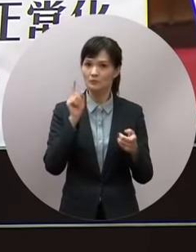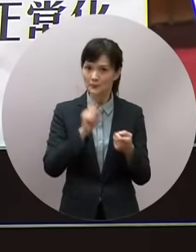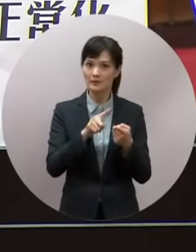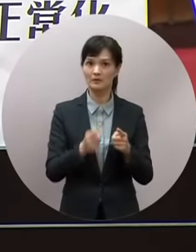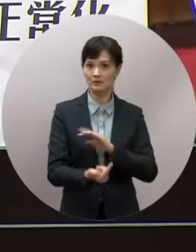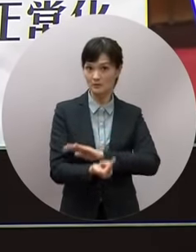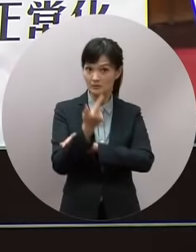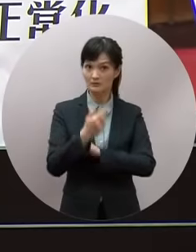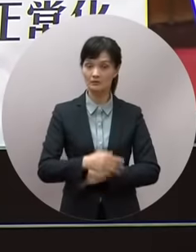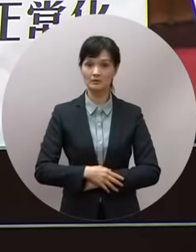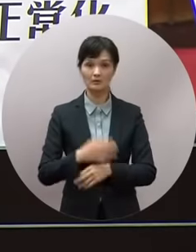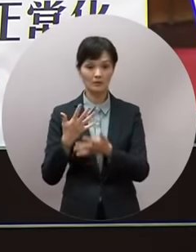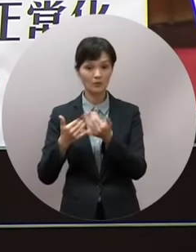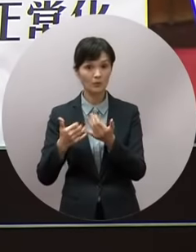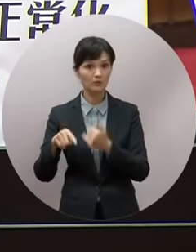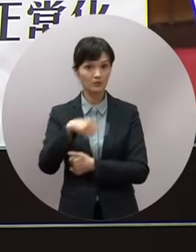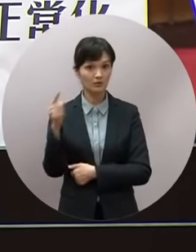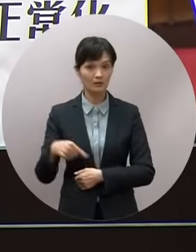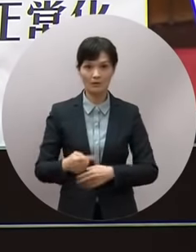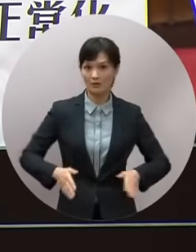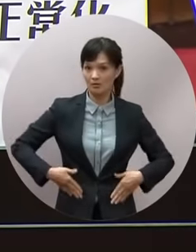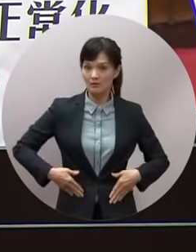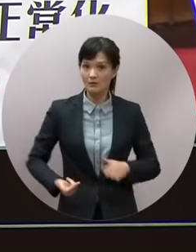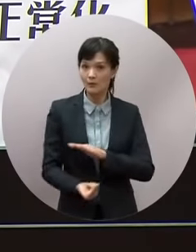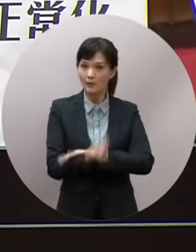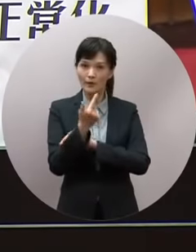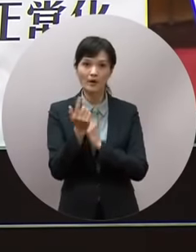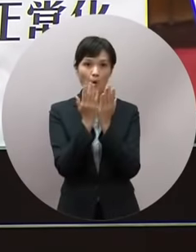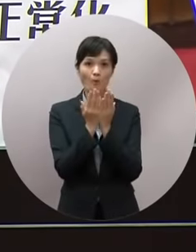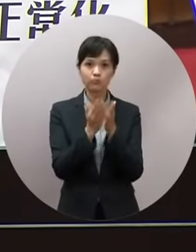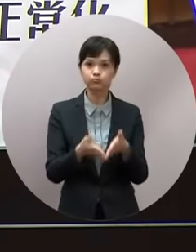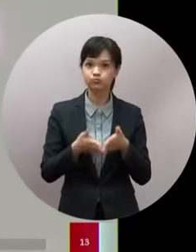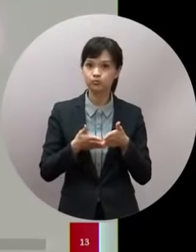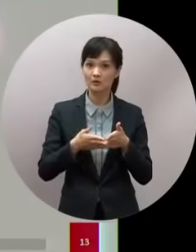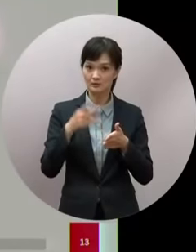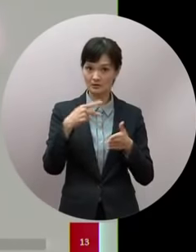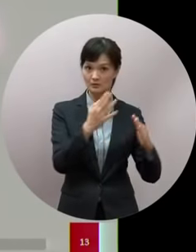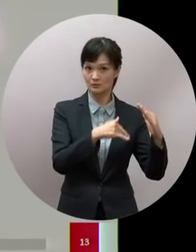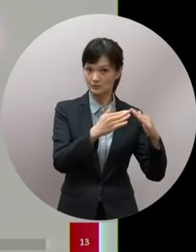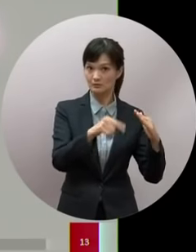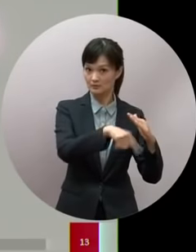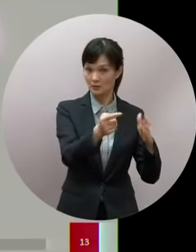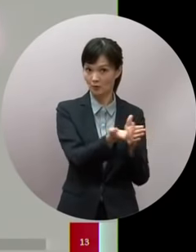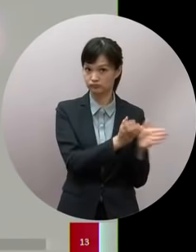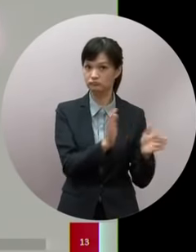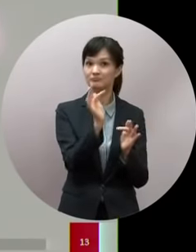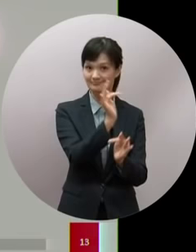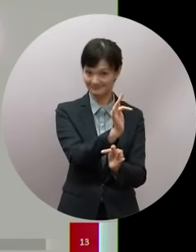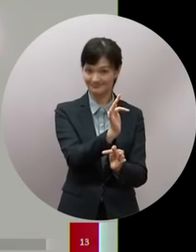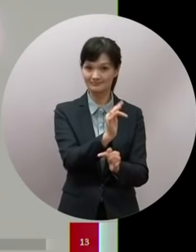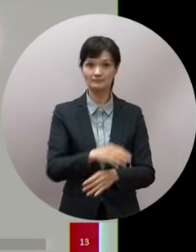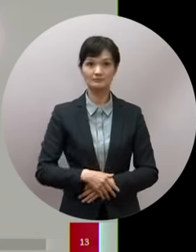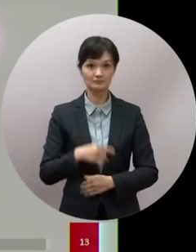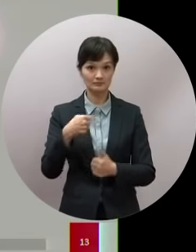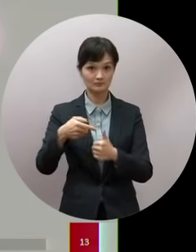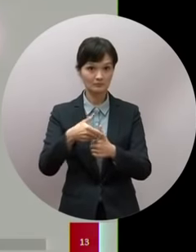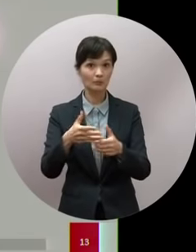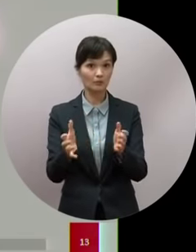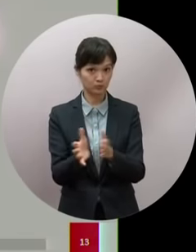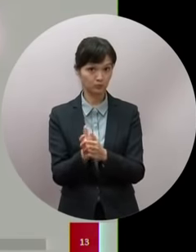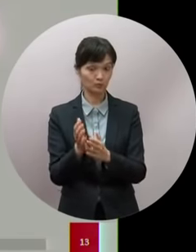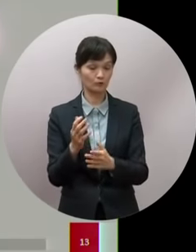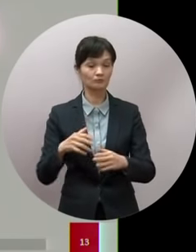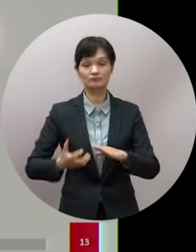学生归心似箭，学校超前部署，准备好了。而教育部全力支